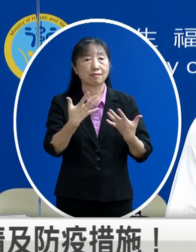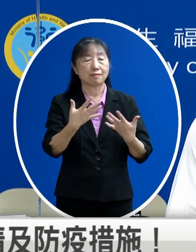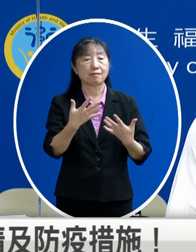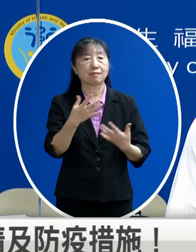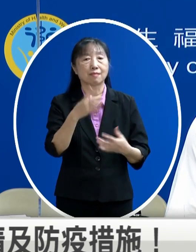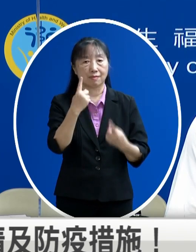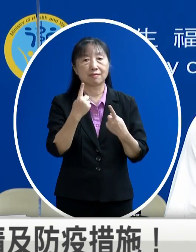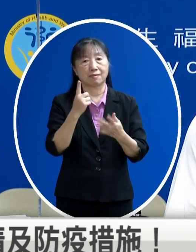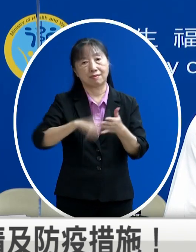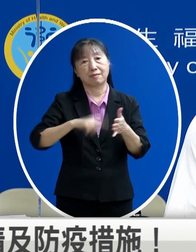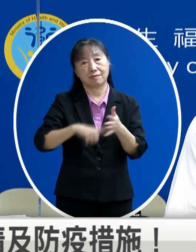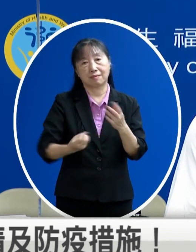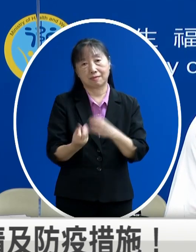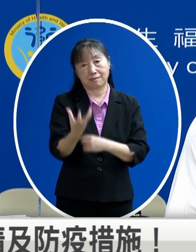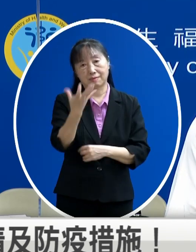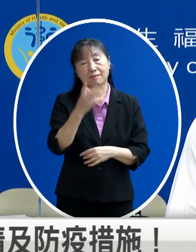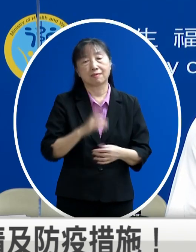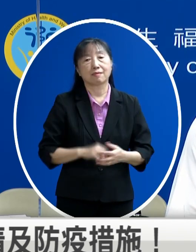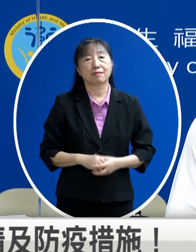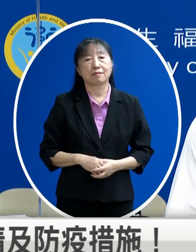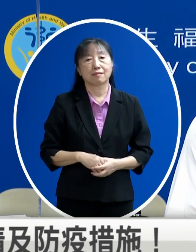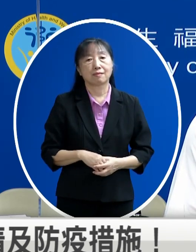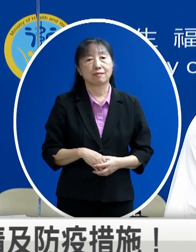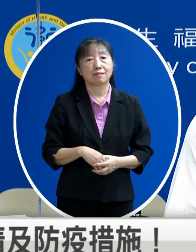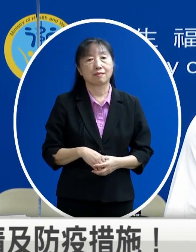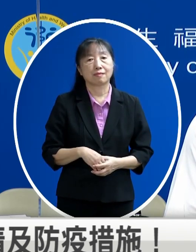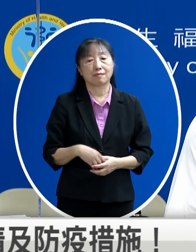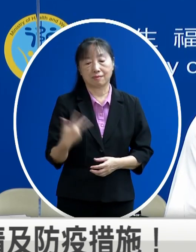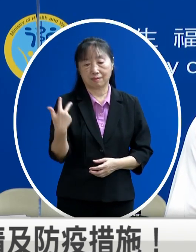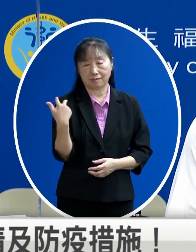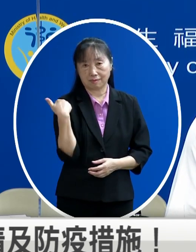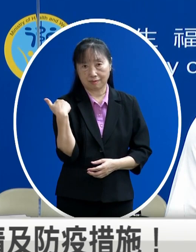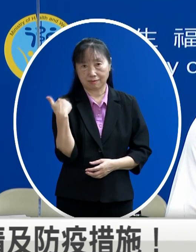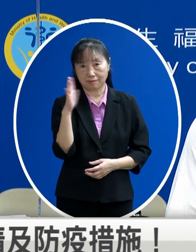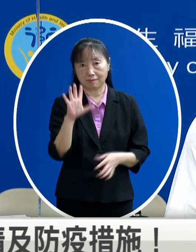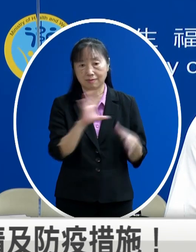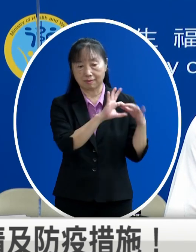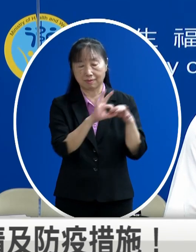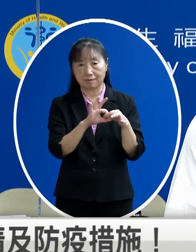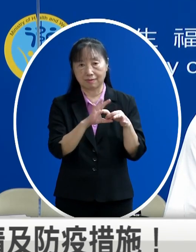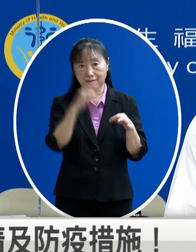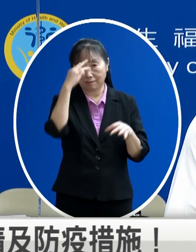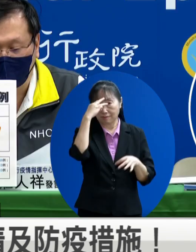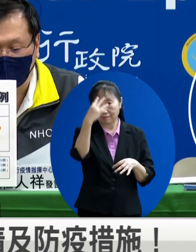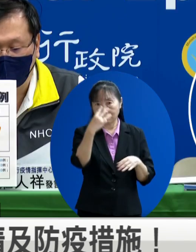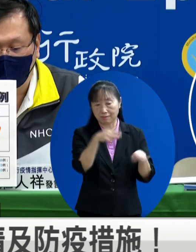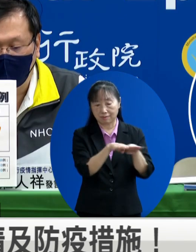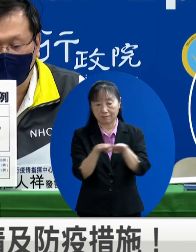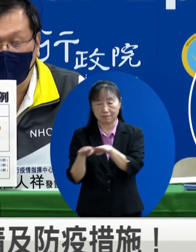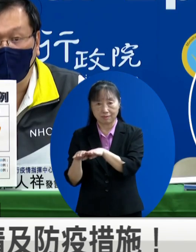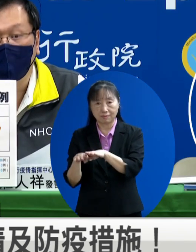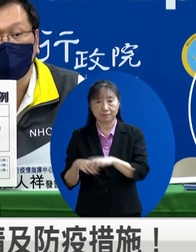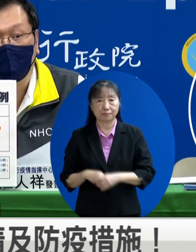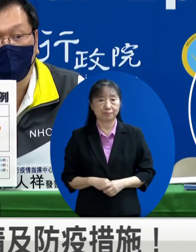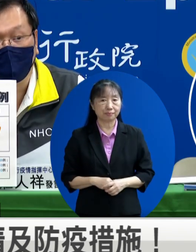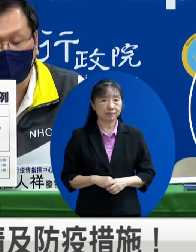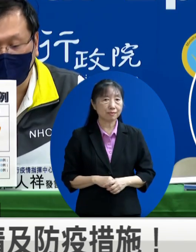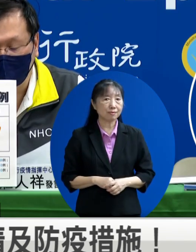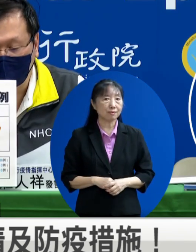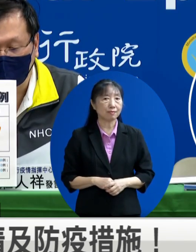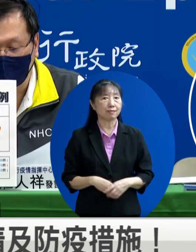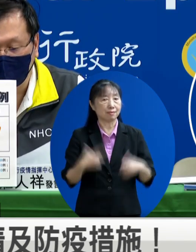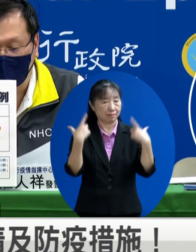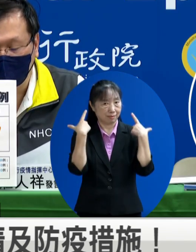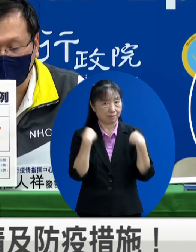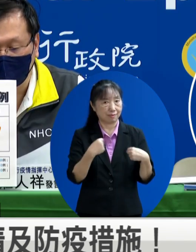的个案，那尤其是上周有连续三天的一个连假哈，那原本